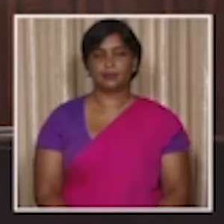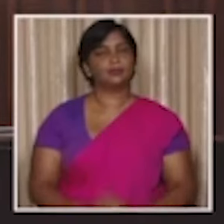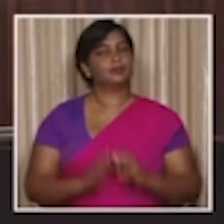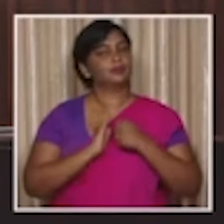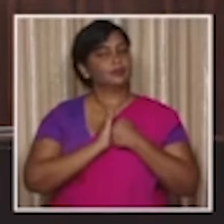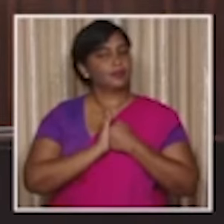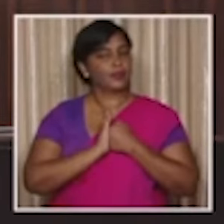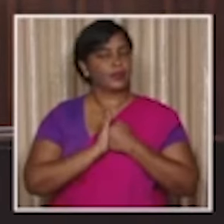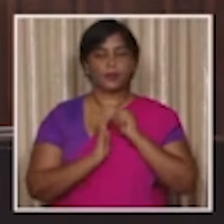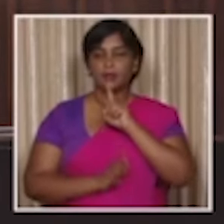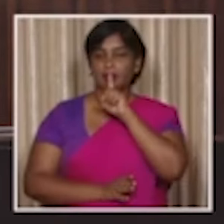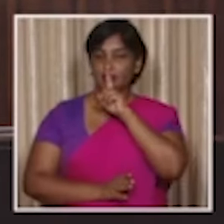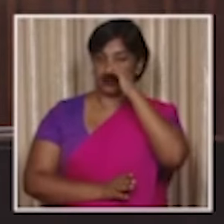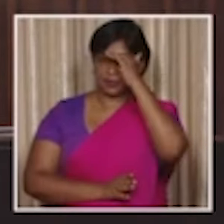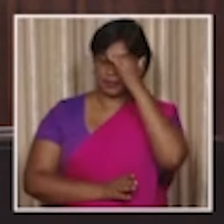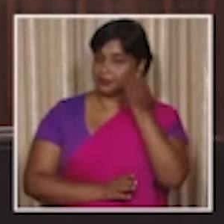ගරු කථානායකතුමනි,